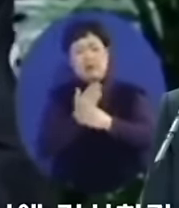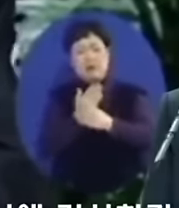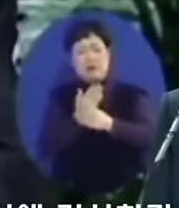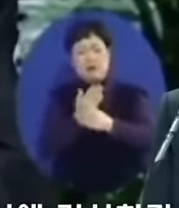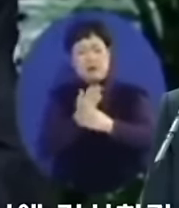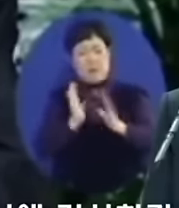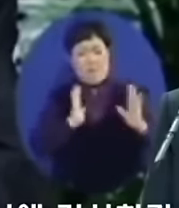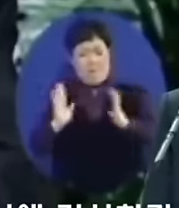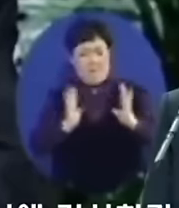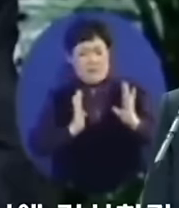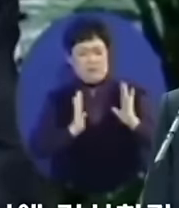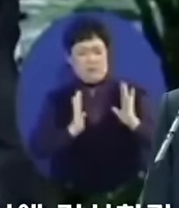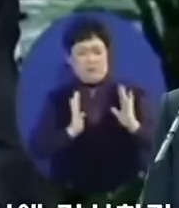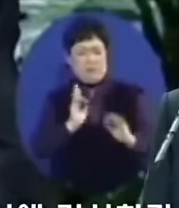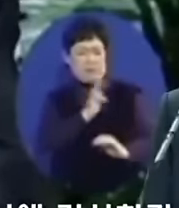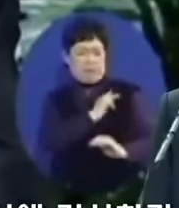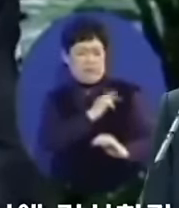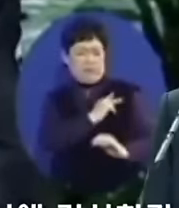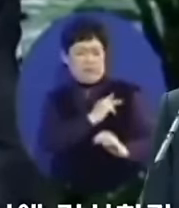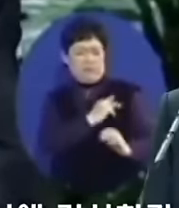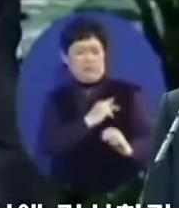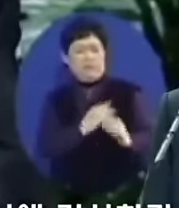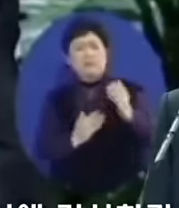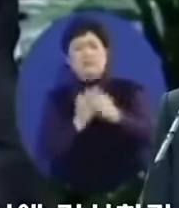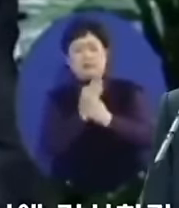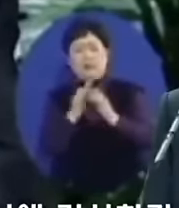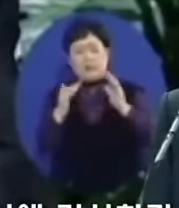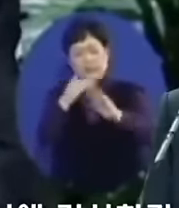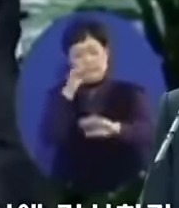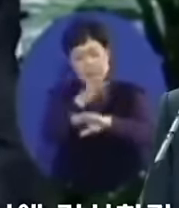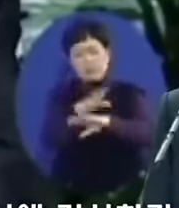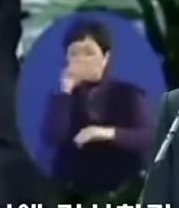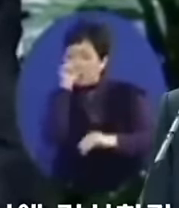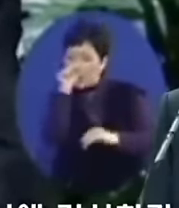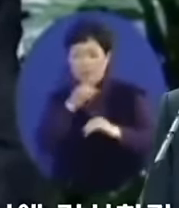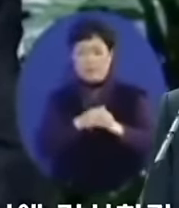한꺼번에 다가오는 것입니다. 집을 샀니 좋은데